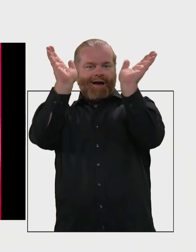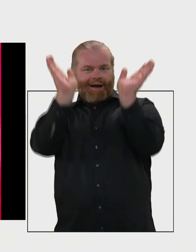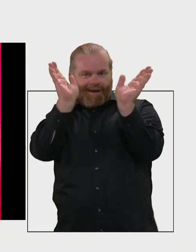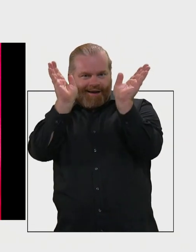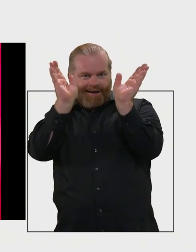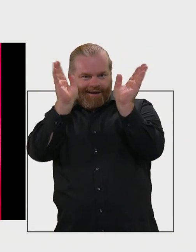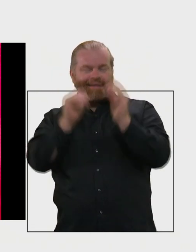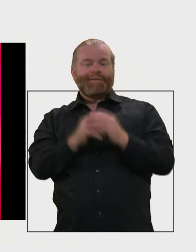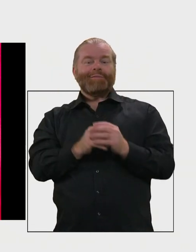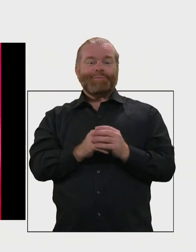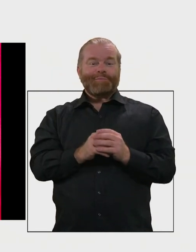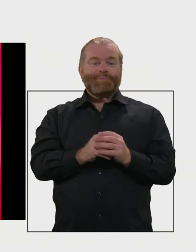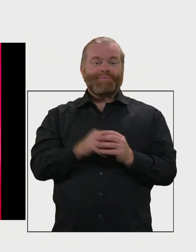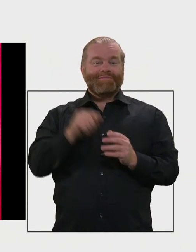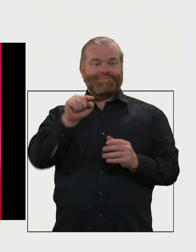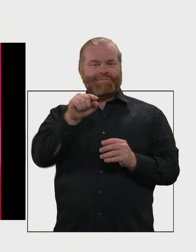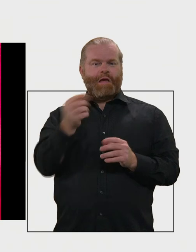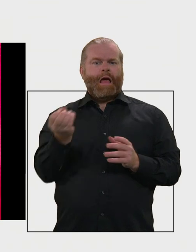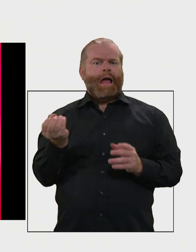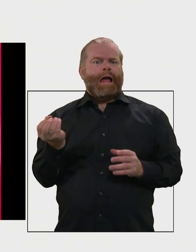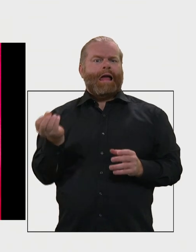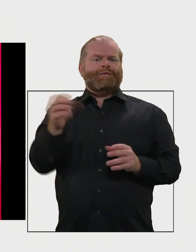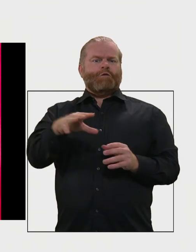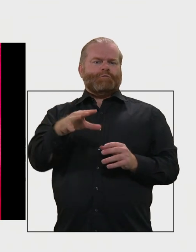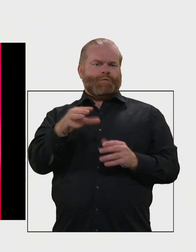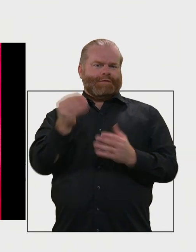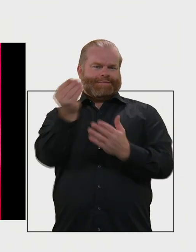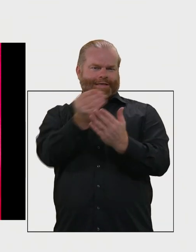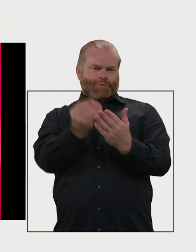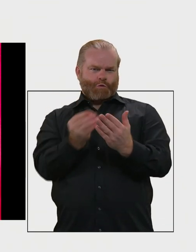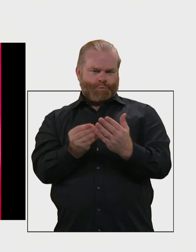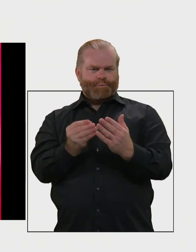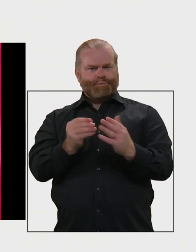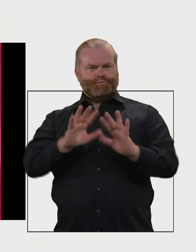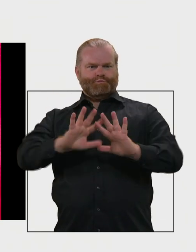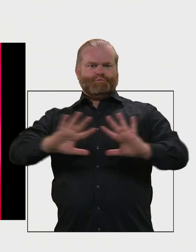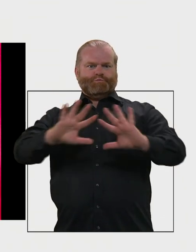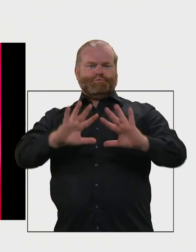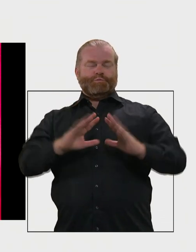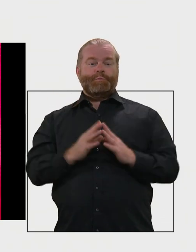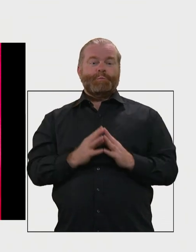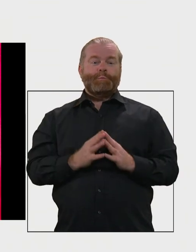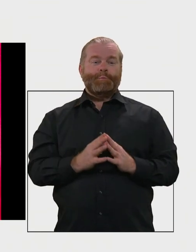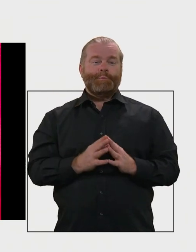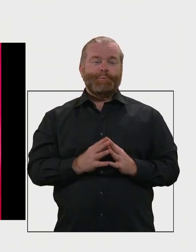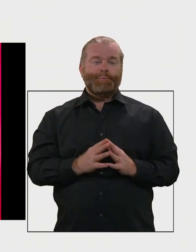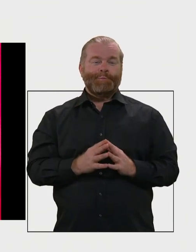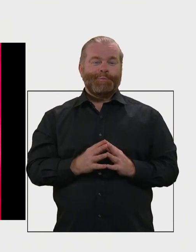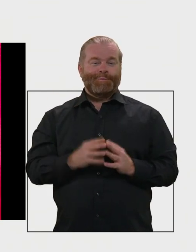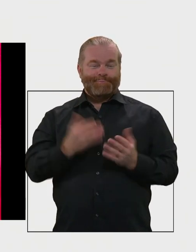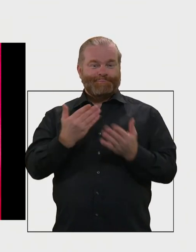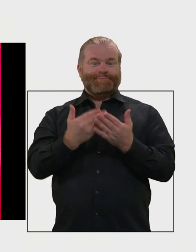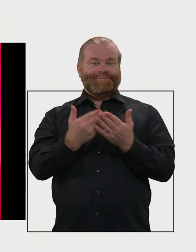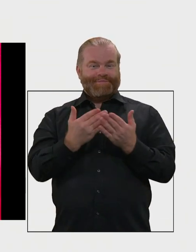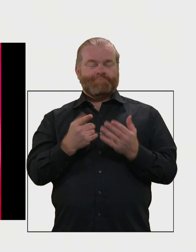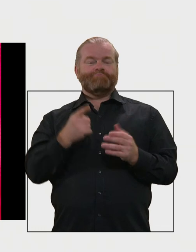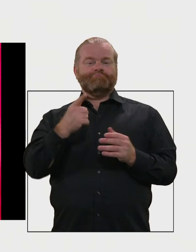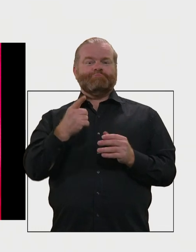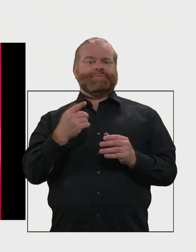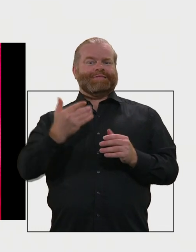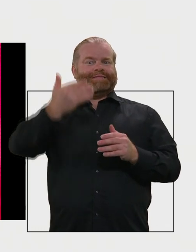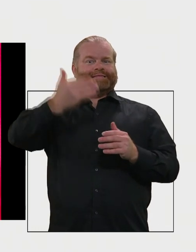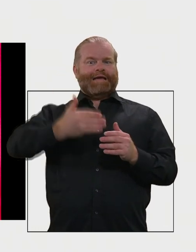die Kuppellaterne in Seitenansicht wiedergegeben. In der unteren Hälfte sind 4 stehende Engel mit Flügeln